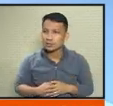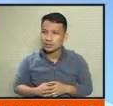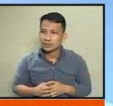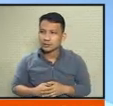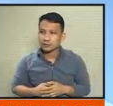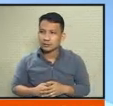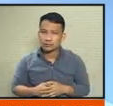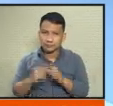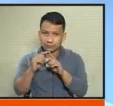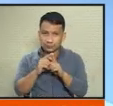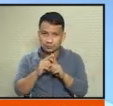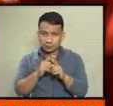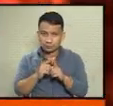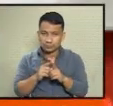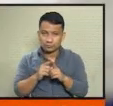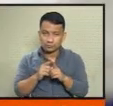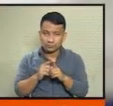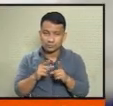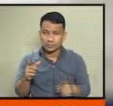ay Word of the Lord.